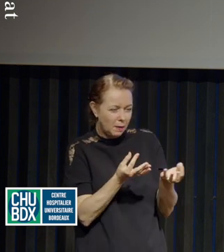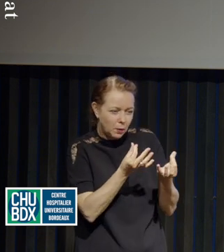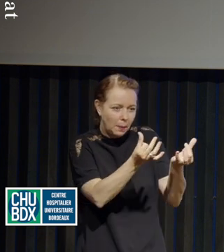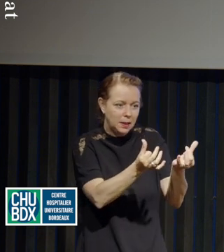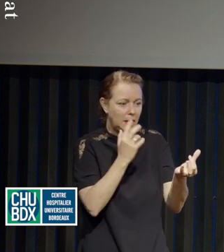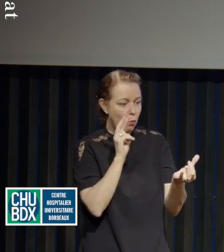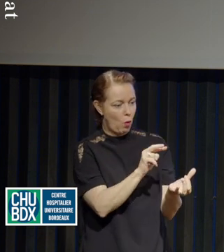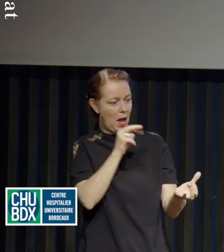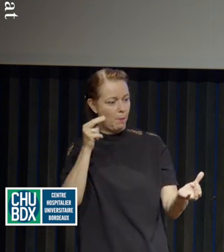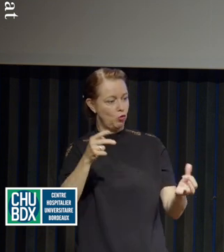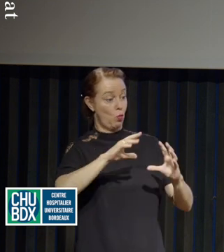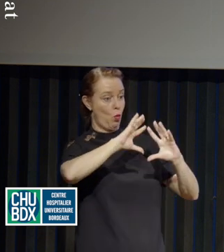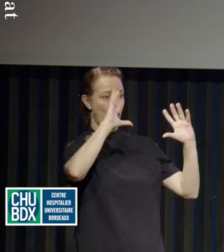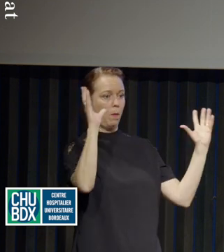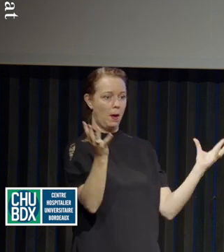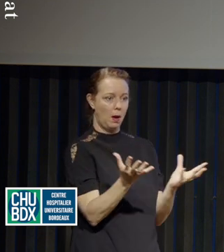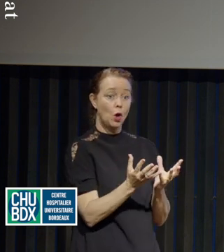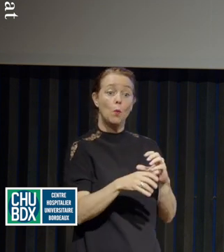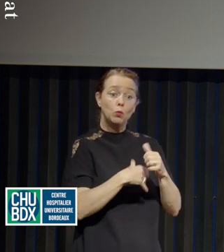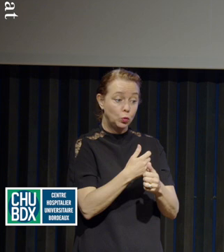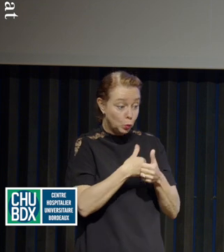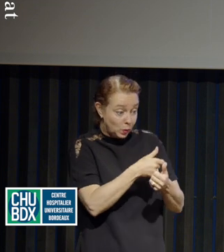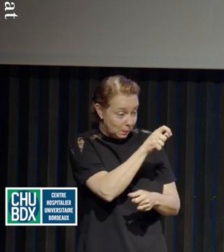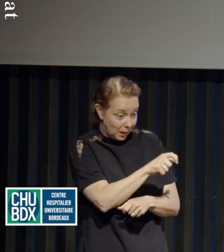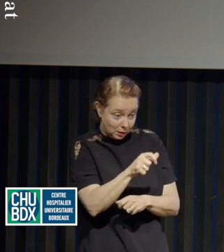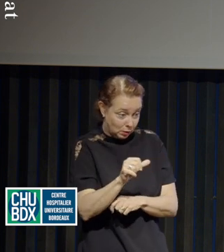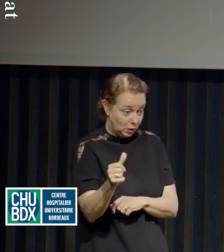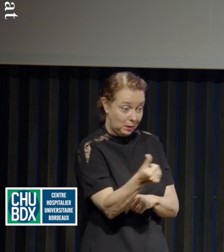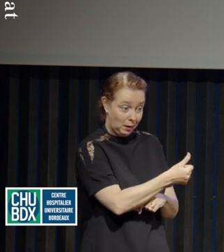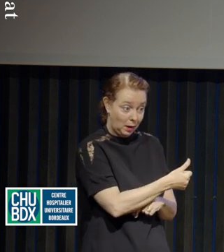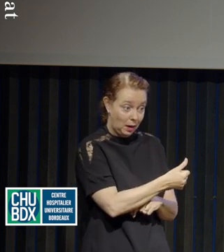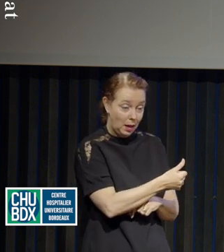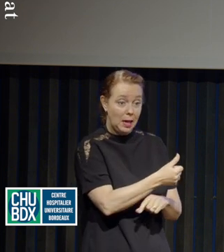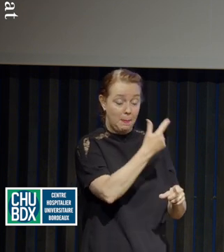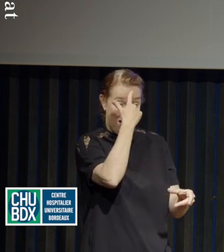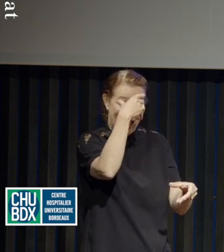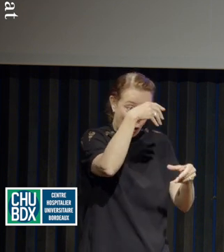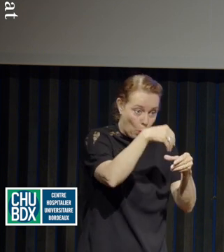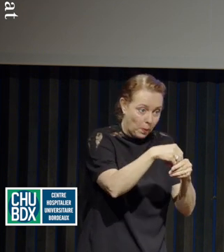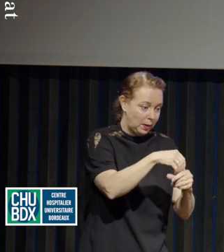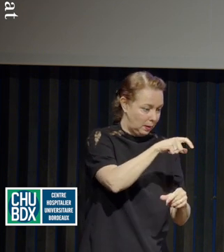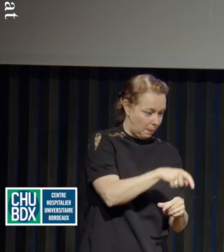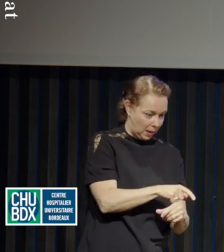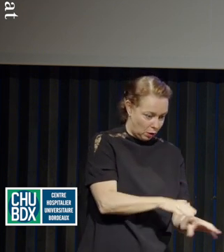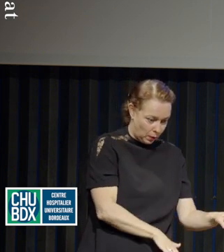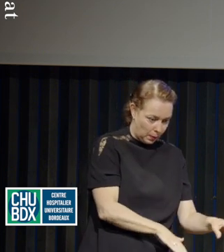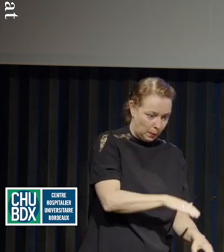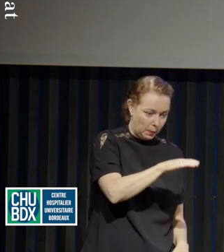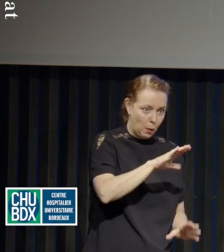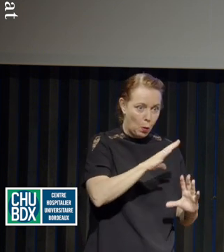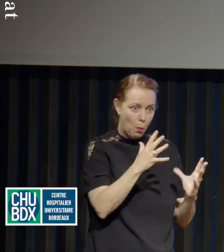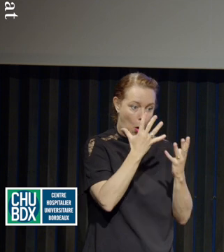plus globales, beaucoup plus personnalisées, avec la prise en compte de la trajectoire évolutive des